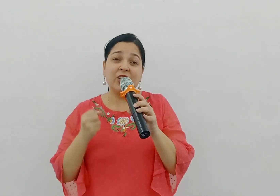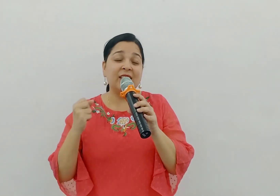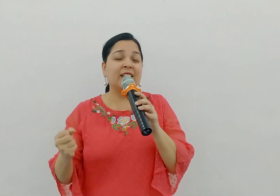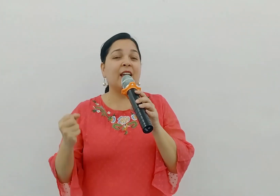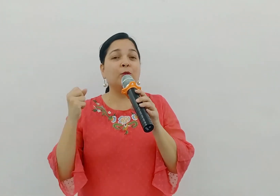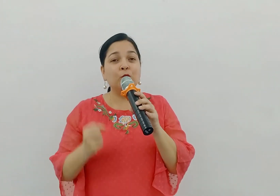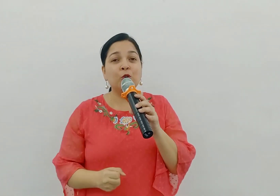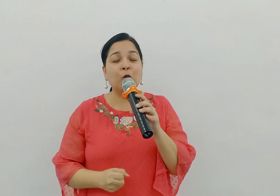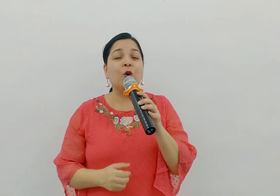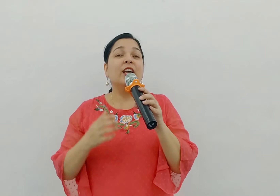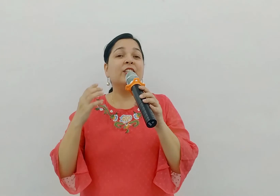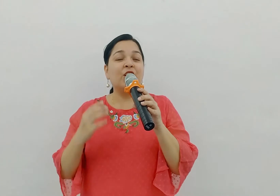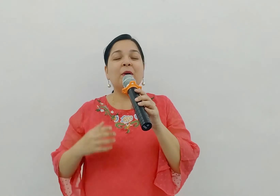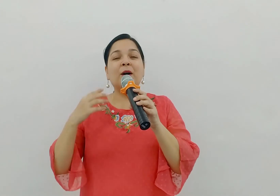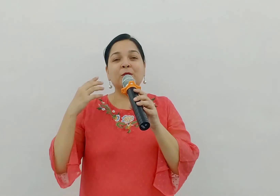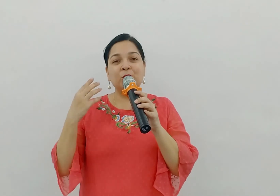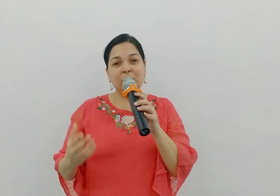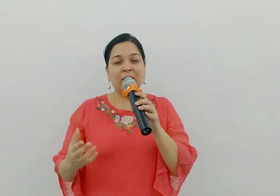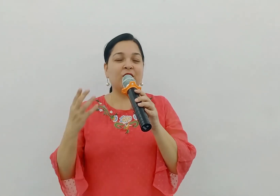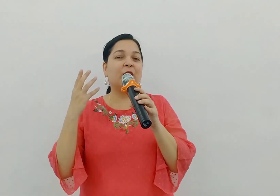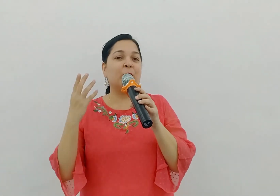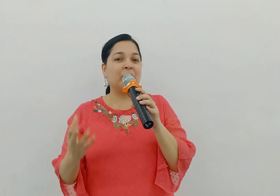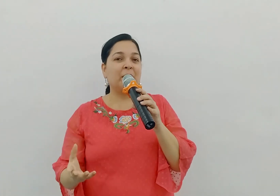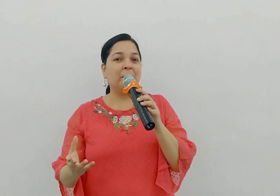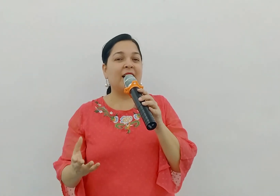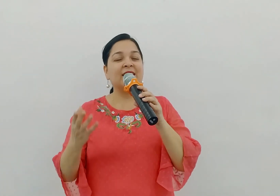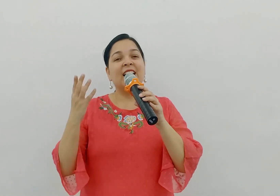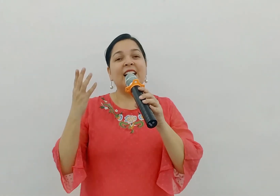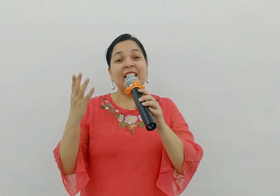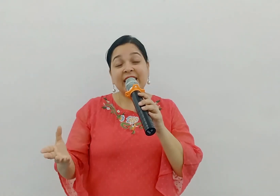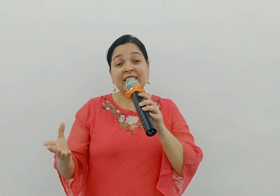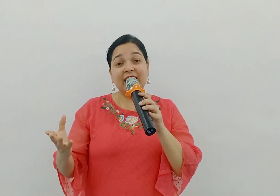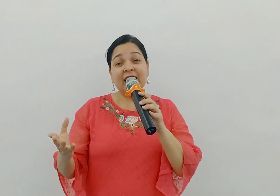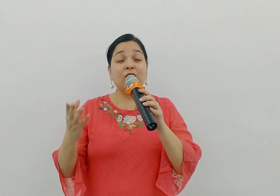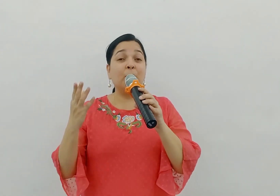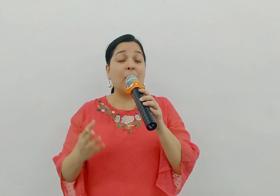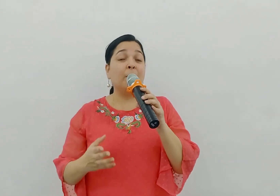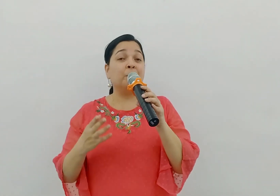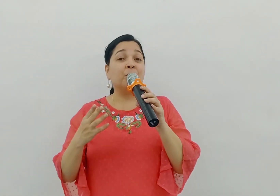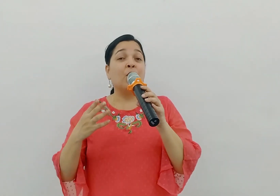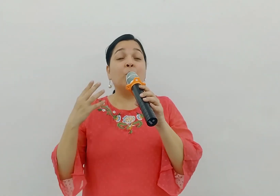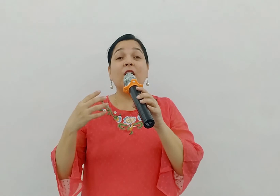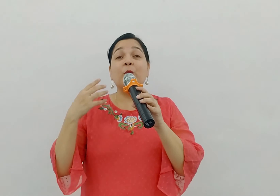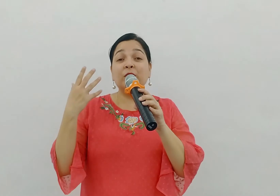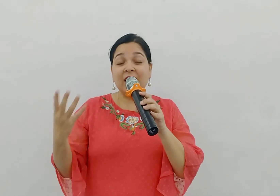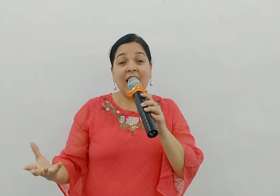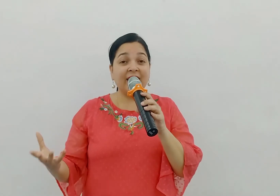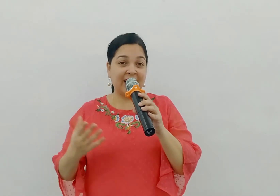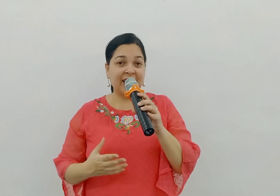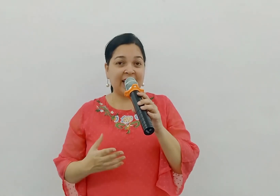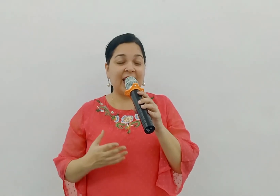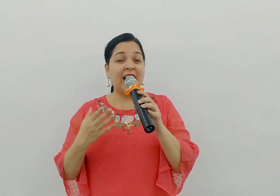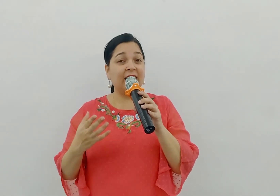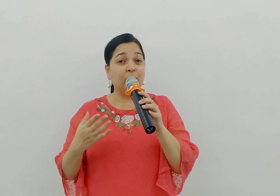कैसे बचा सकते हैं हम दूसरों को, जब हम सुसमाचार को उनके पास ले जाते, जब हम उनका